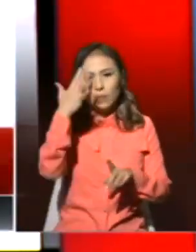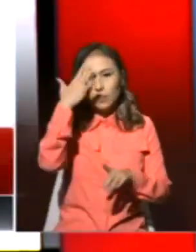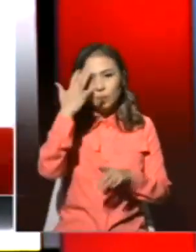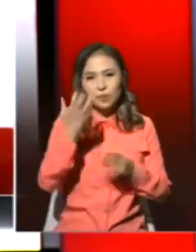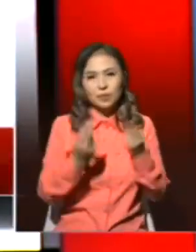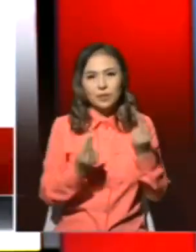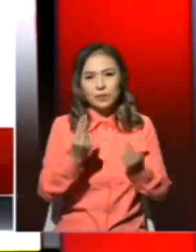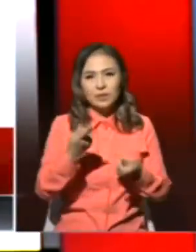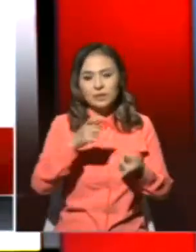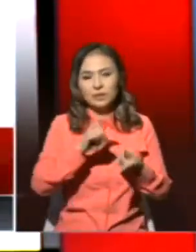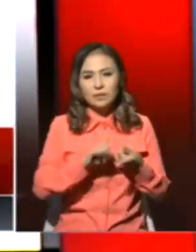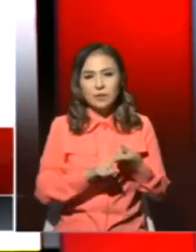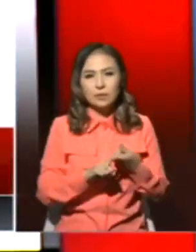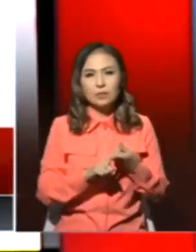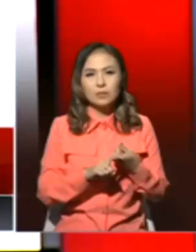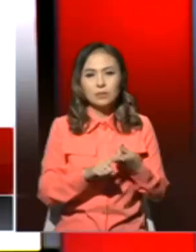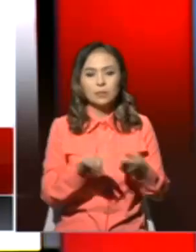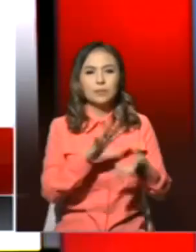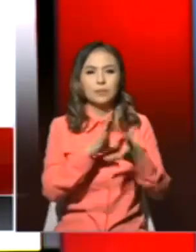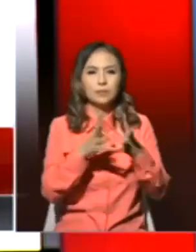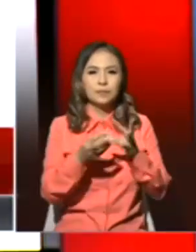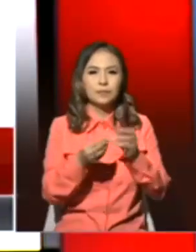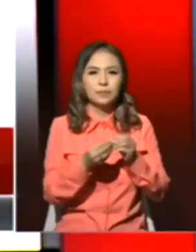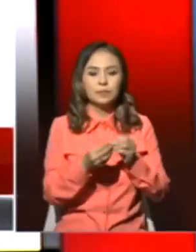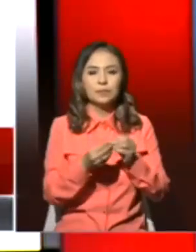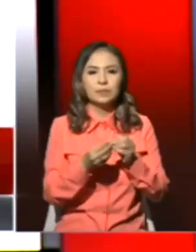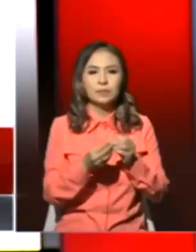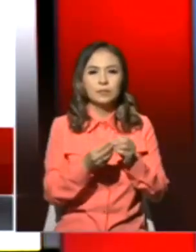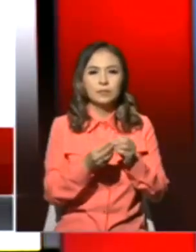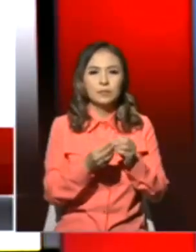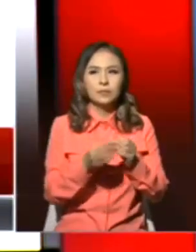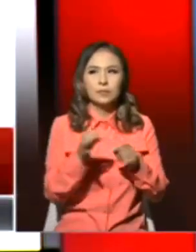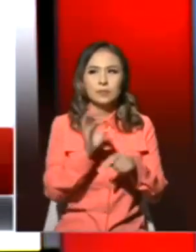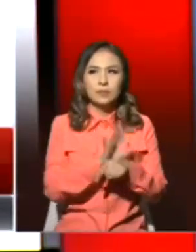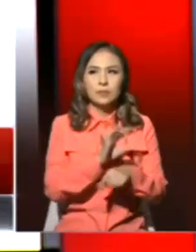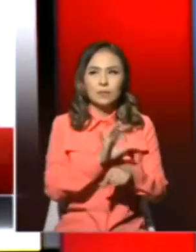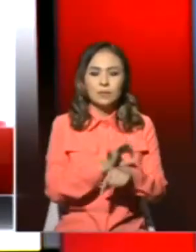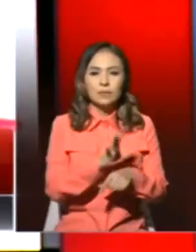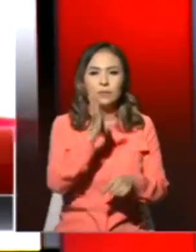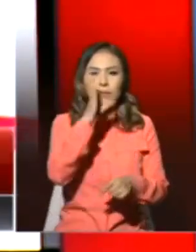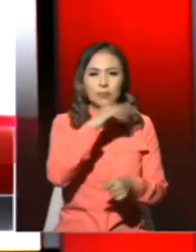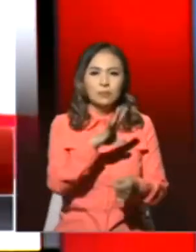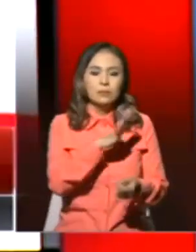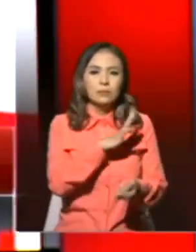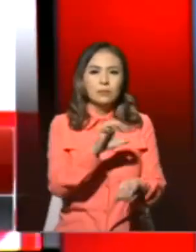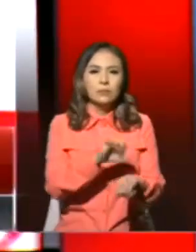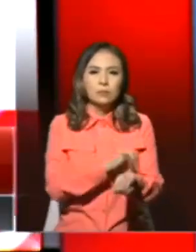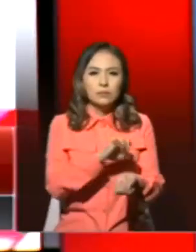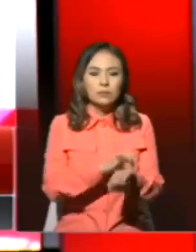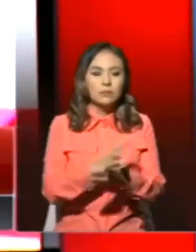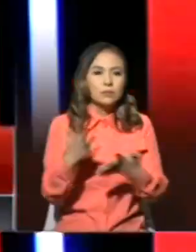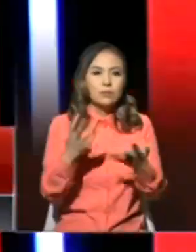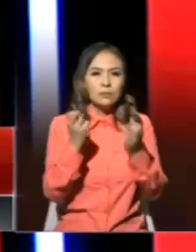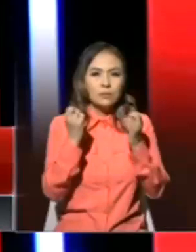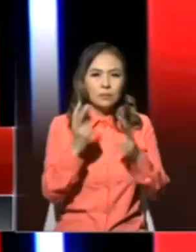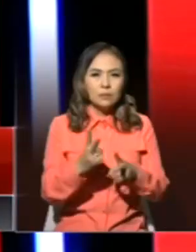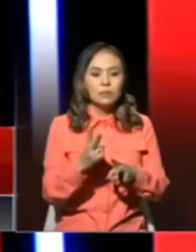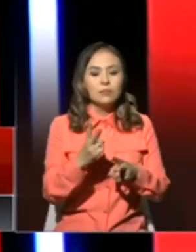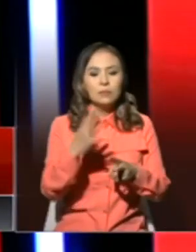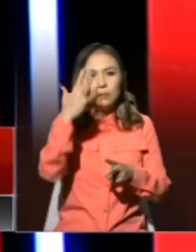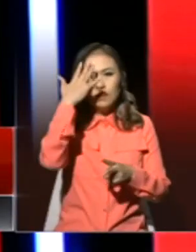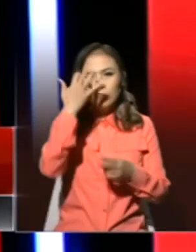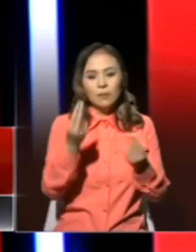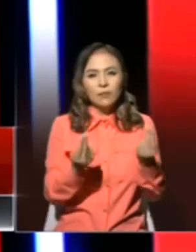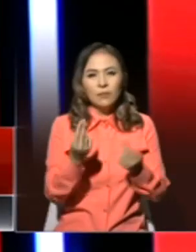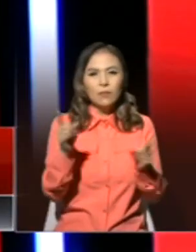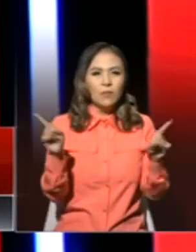деп отырмыз. Яғни бұл ғасыр дерті болып тұр. Нашақорлық қандай қауіпті дерт болса, бұл құмар ойында дәл сондай қауіпті